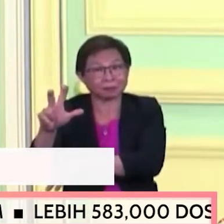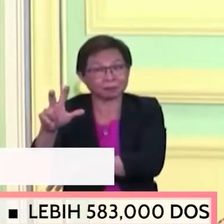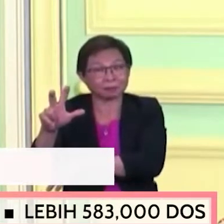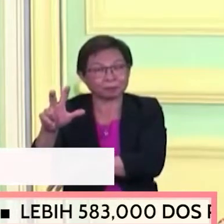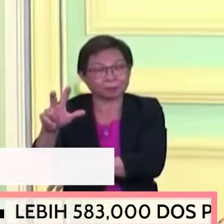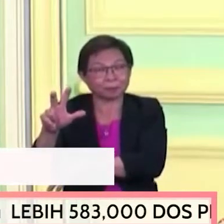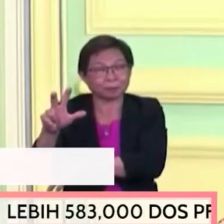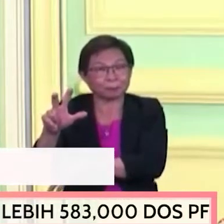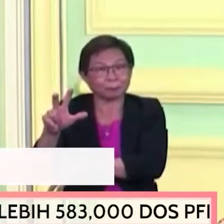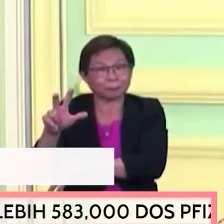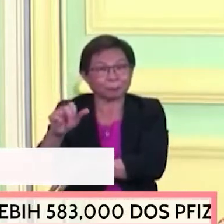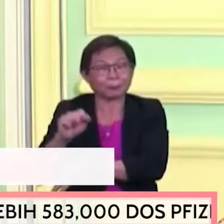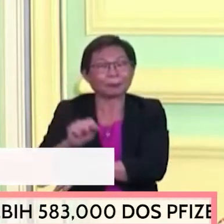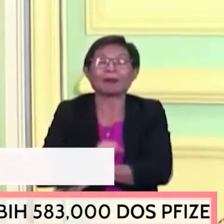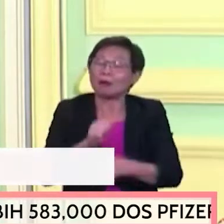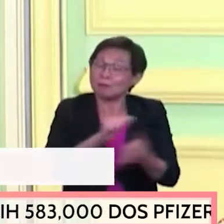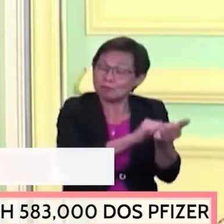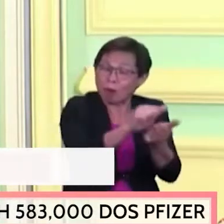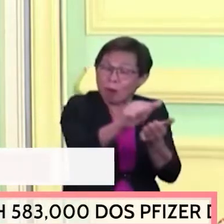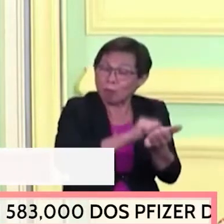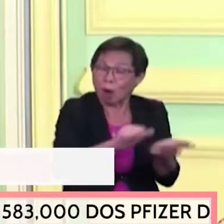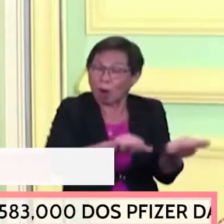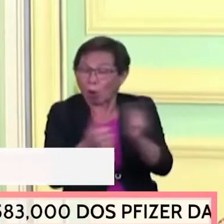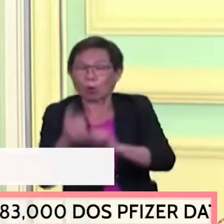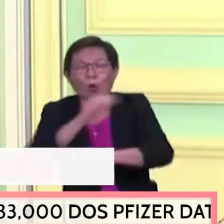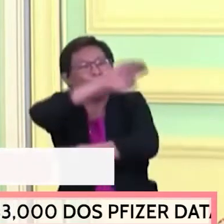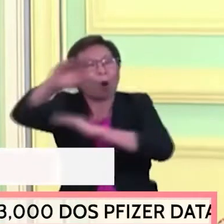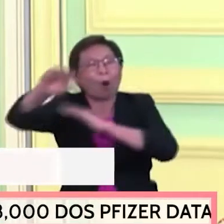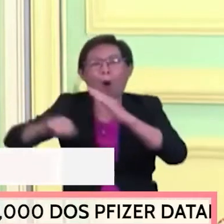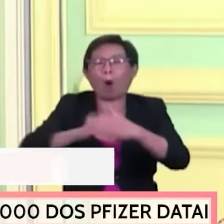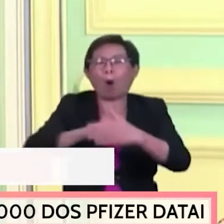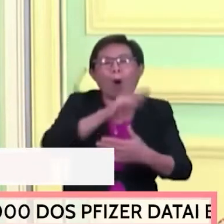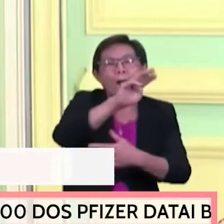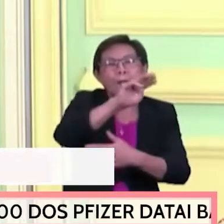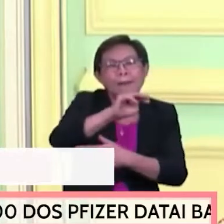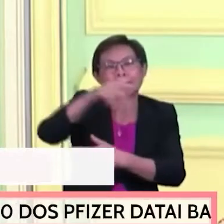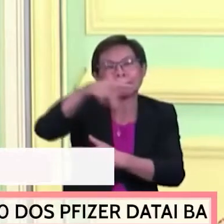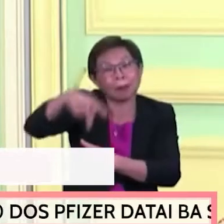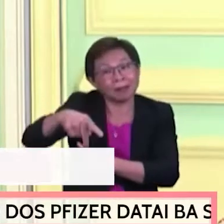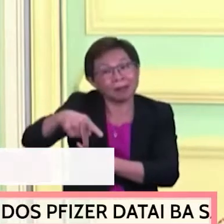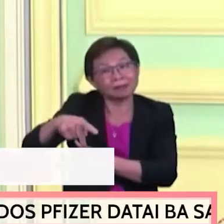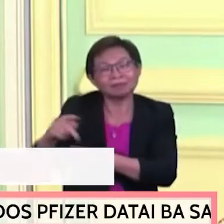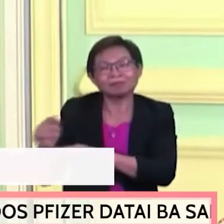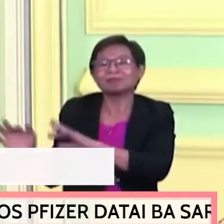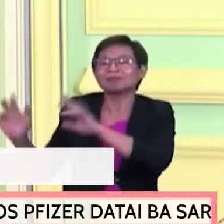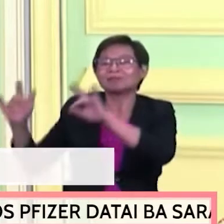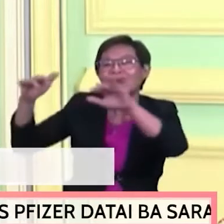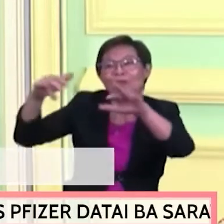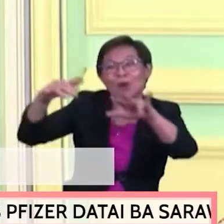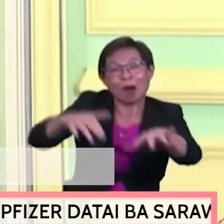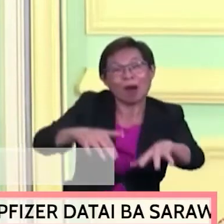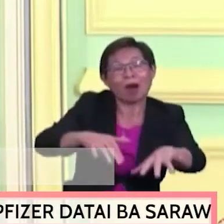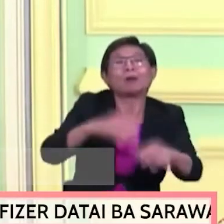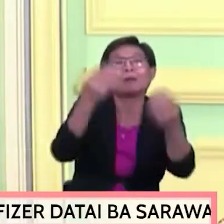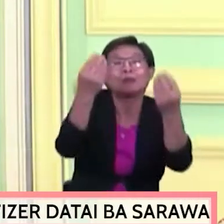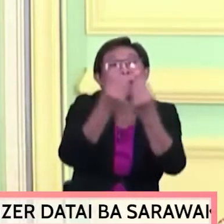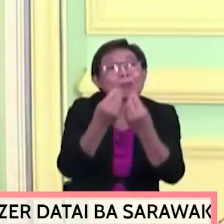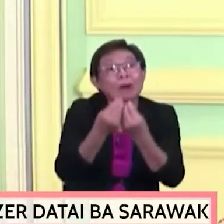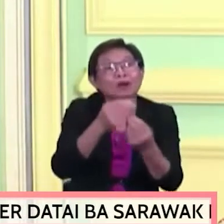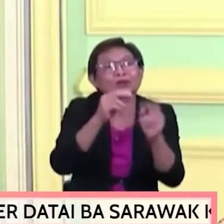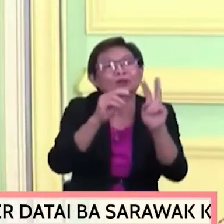me66 luluskan oleh kesemua ahli parlimen yang hadir yaitu seramai